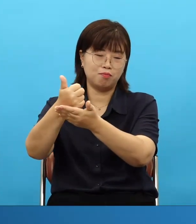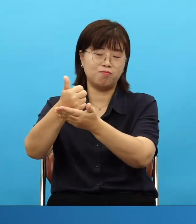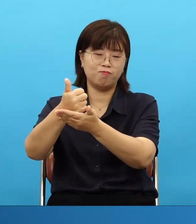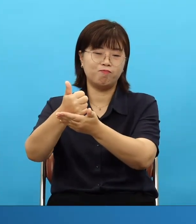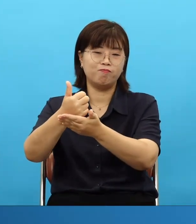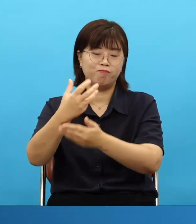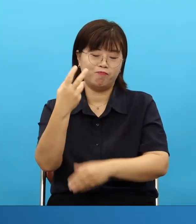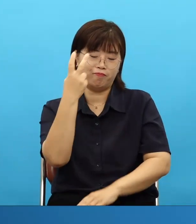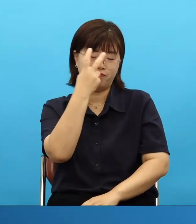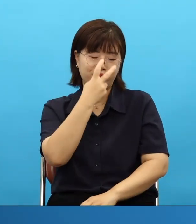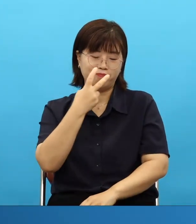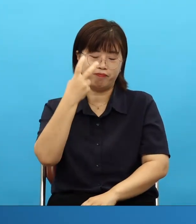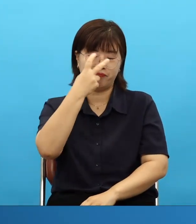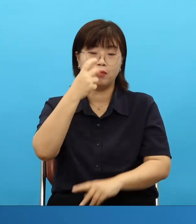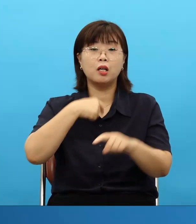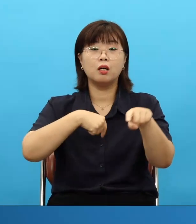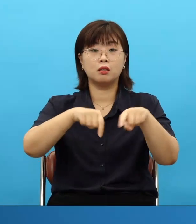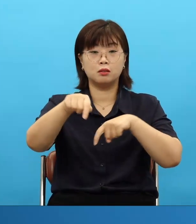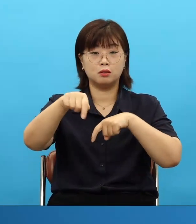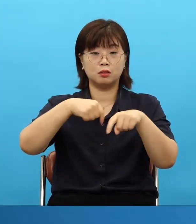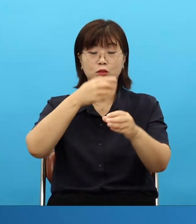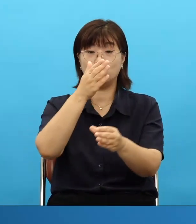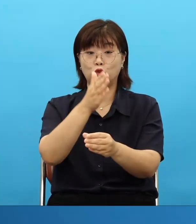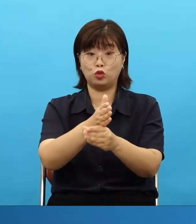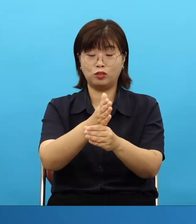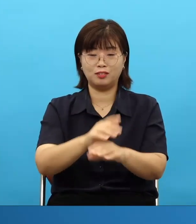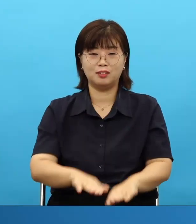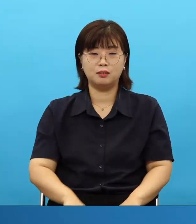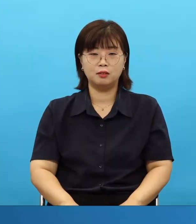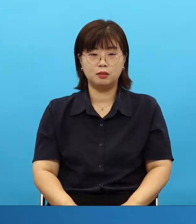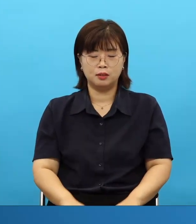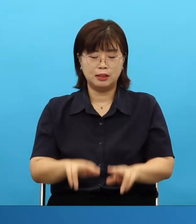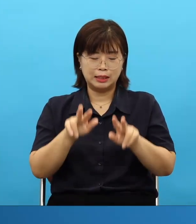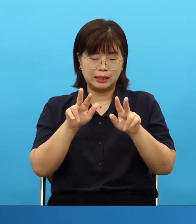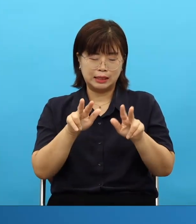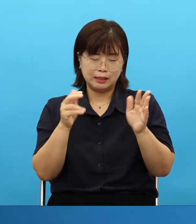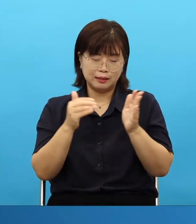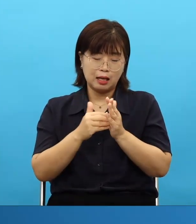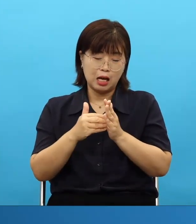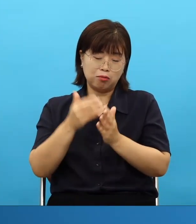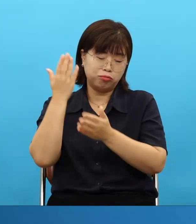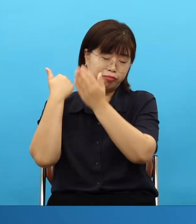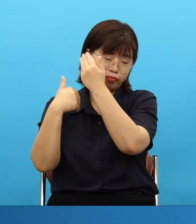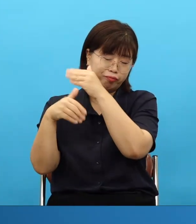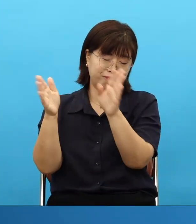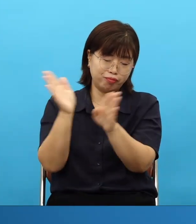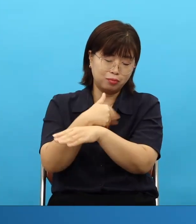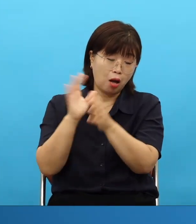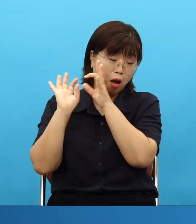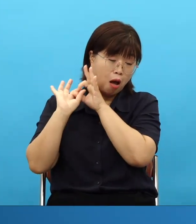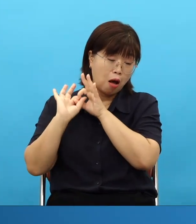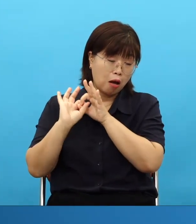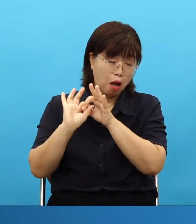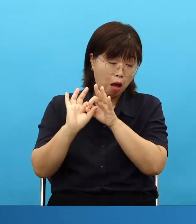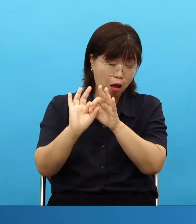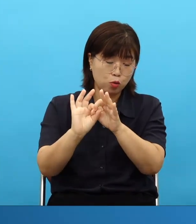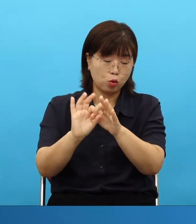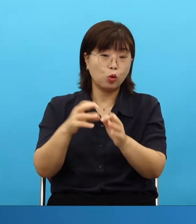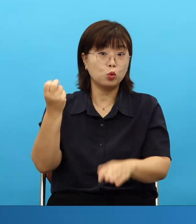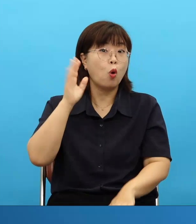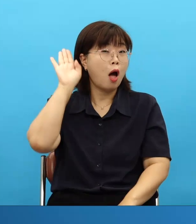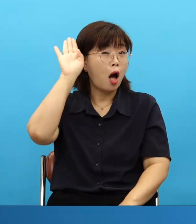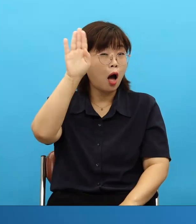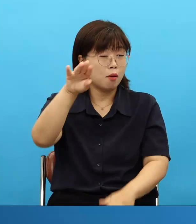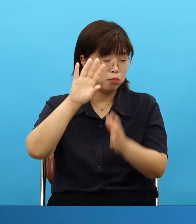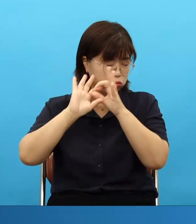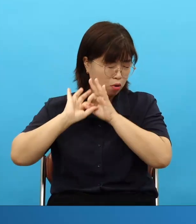and curses. 지금까지 살아왔고 여러분이 살아갈 것을 책임지고 계시는 겁니다. He is fully accountable and responsible for the life you have